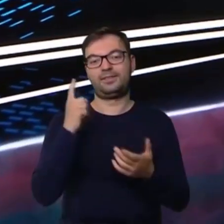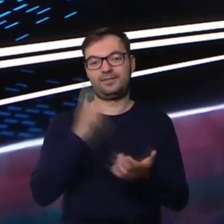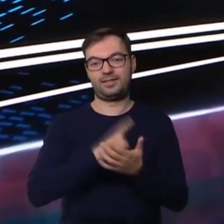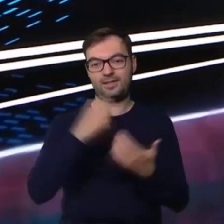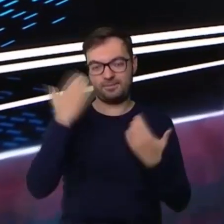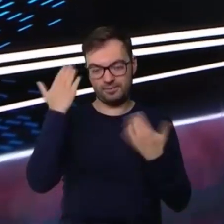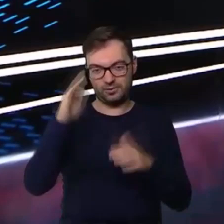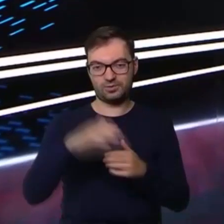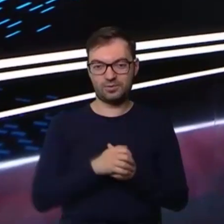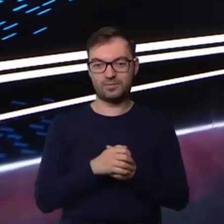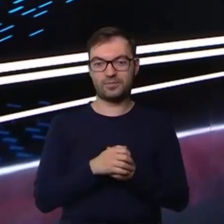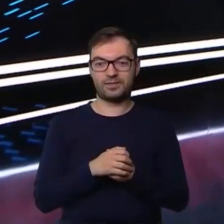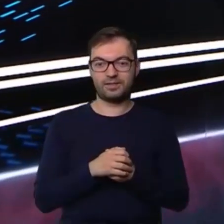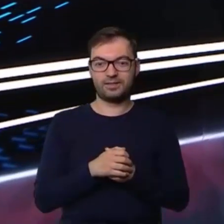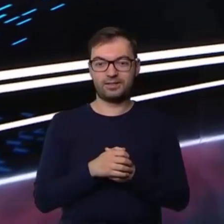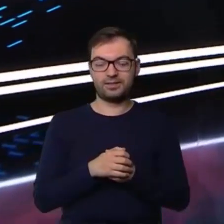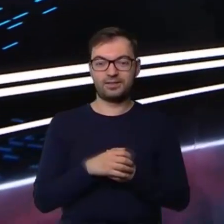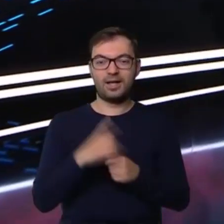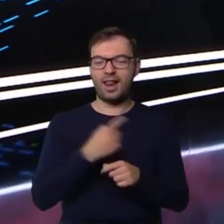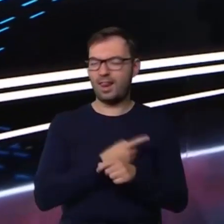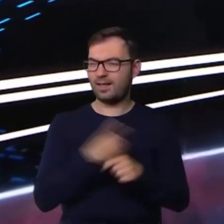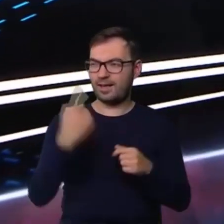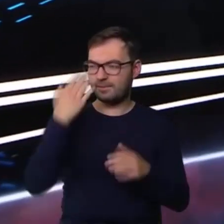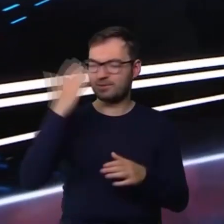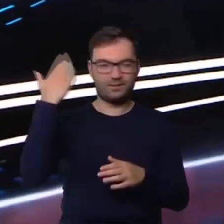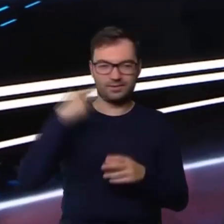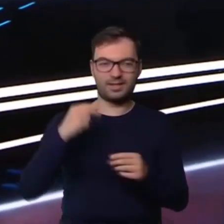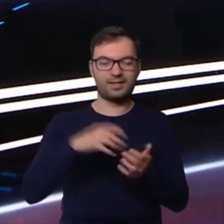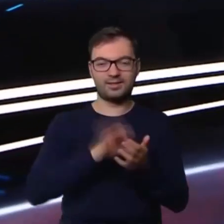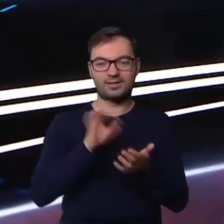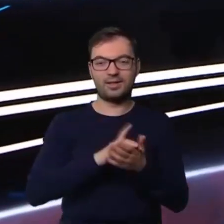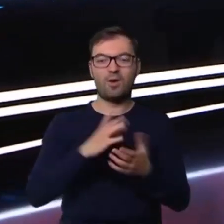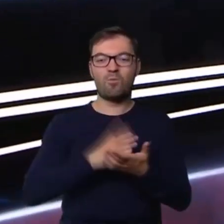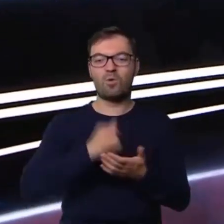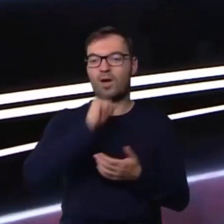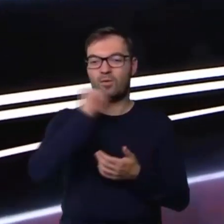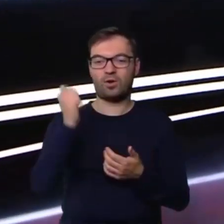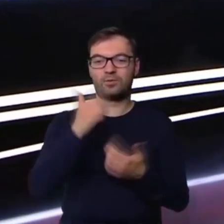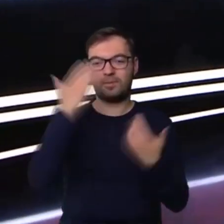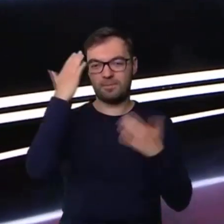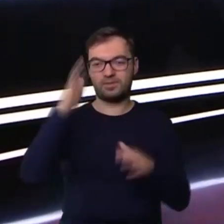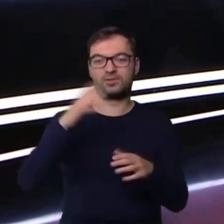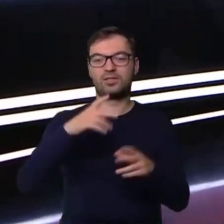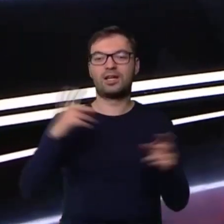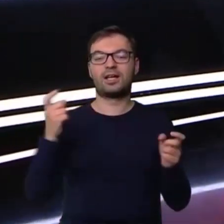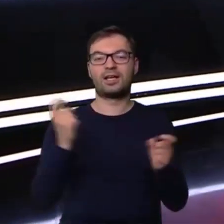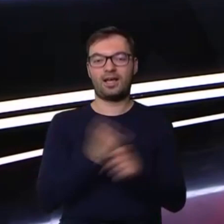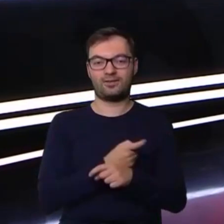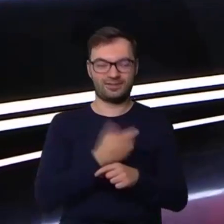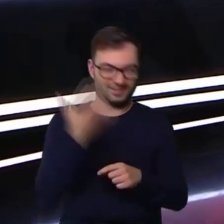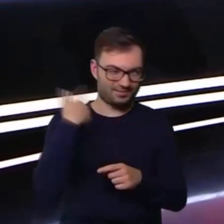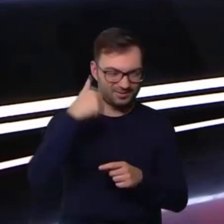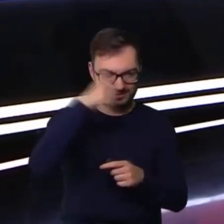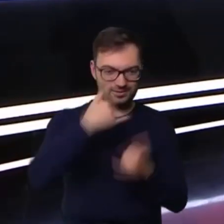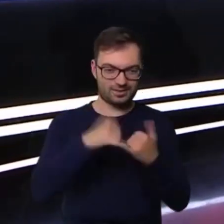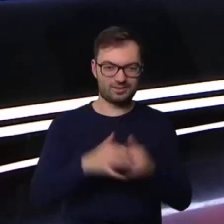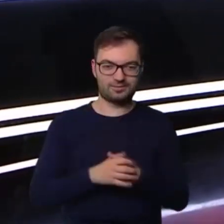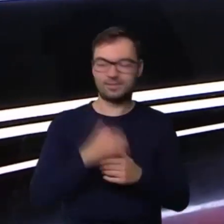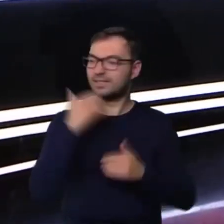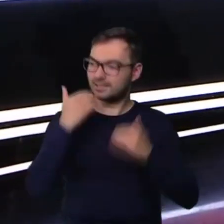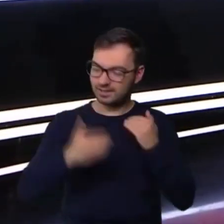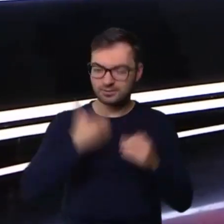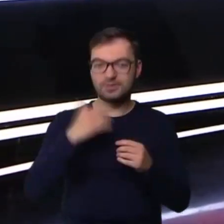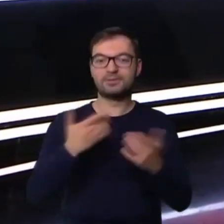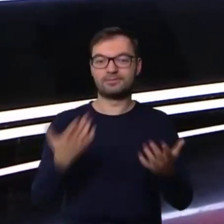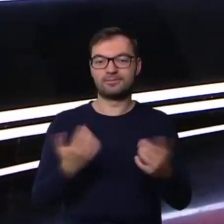zwycięstwo, chociaż wtedy to nie była Liga Mistrzów, a dokładnie sobie zapisałam Puchar Europy Mistrzów Krajowych. Tak to się nazywało. Tak jest.